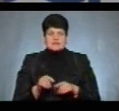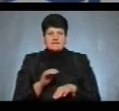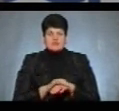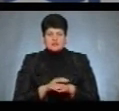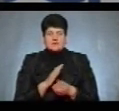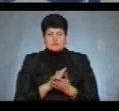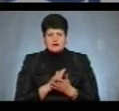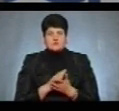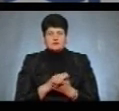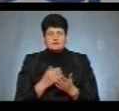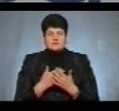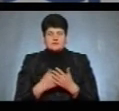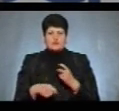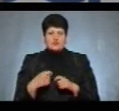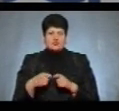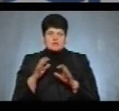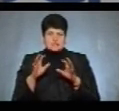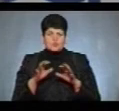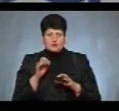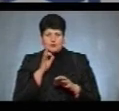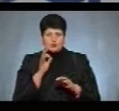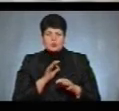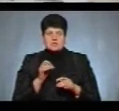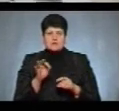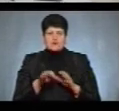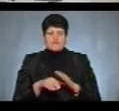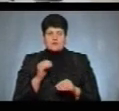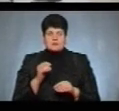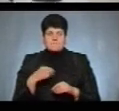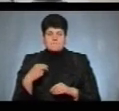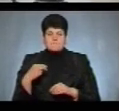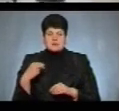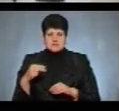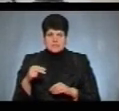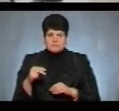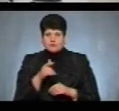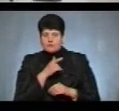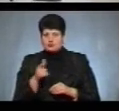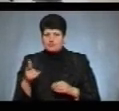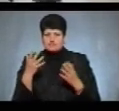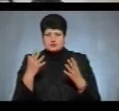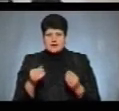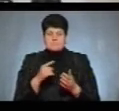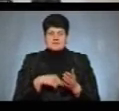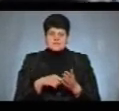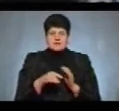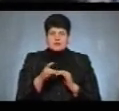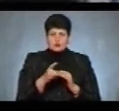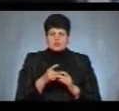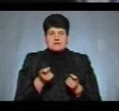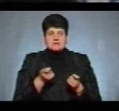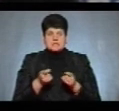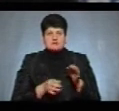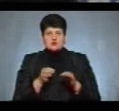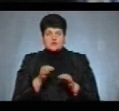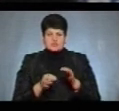містять ознаки порушення закону України про вибори президента. Впродовж дня голосування у Тернопільський міськрайонний і окружний адміністративний